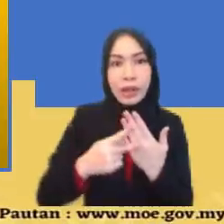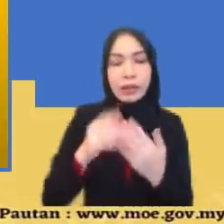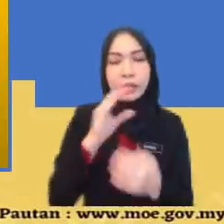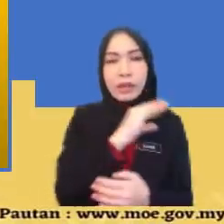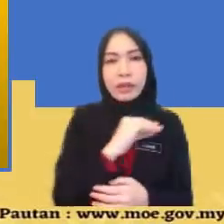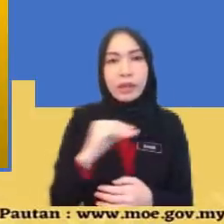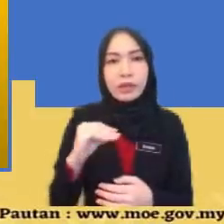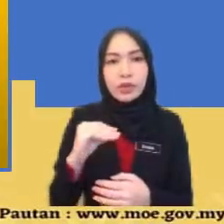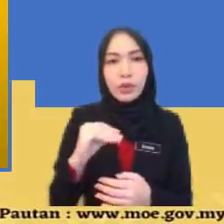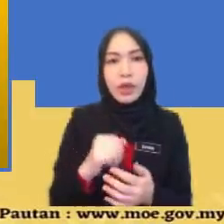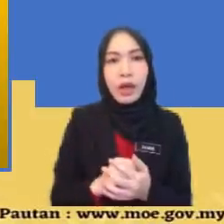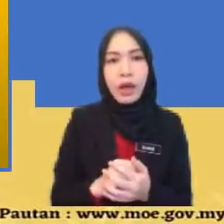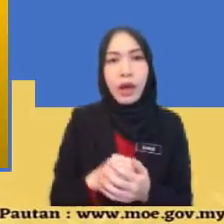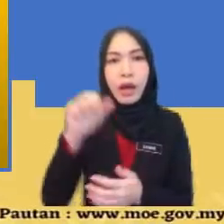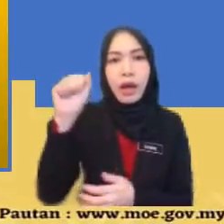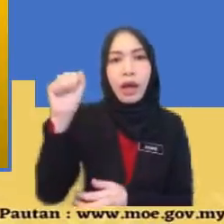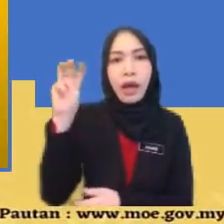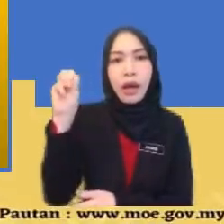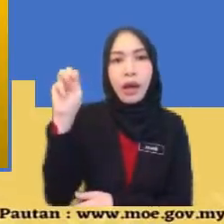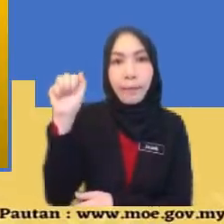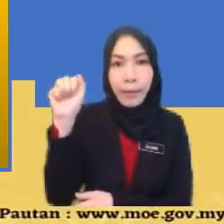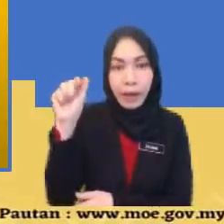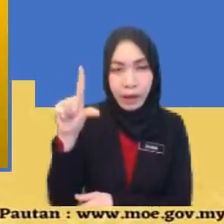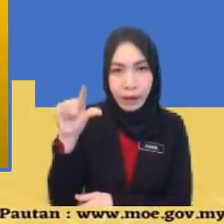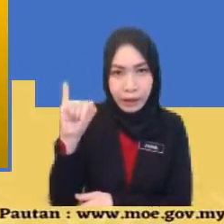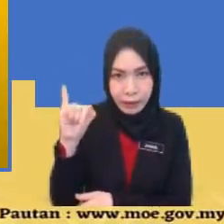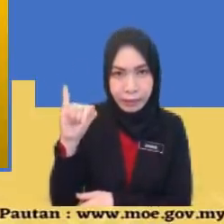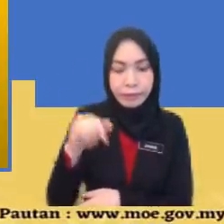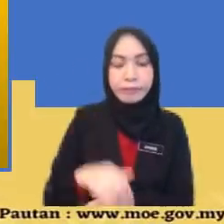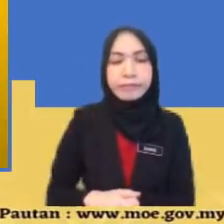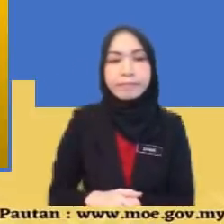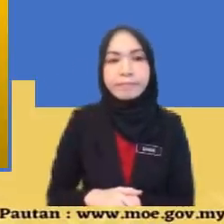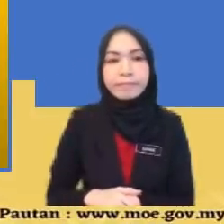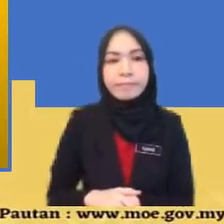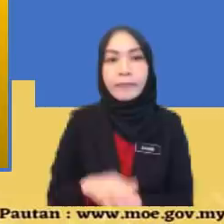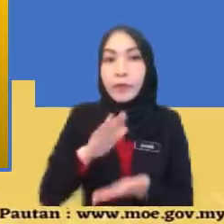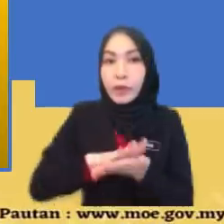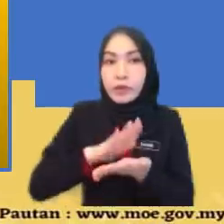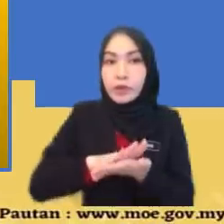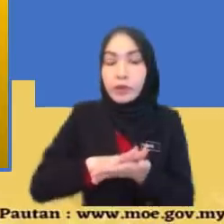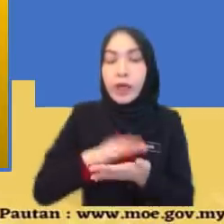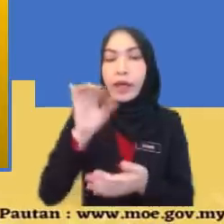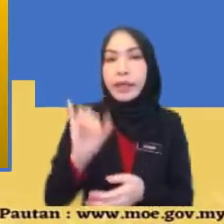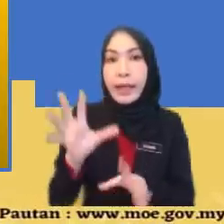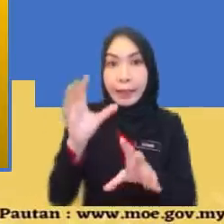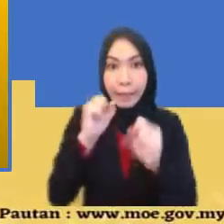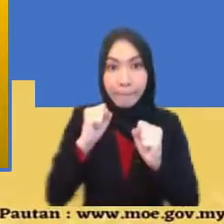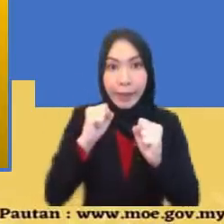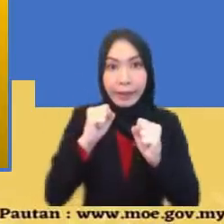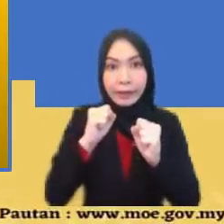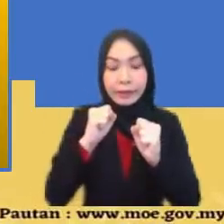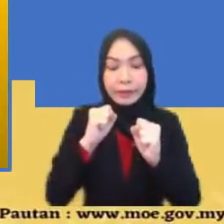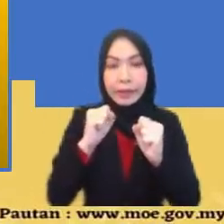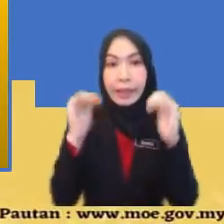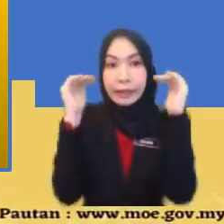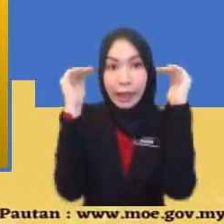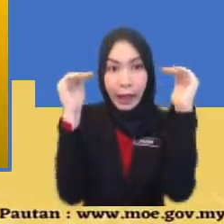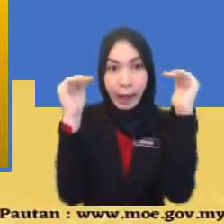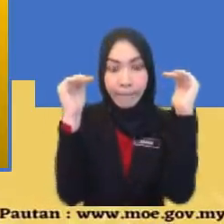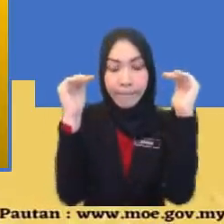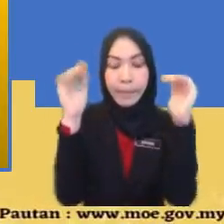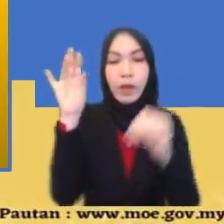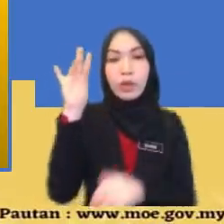sekolah-sekolah yang telah mencapai peratus pelaksanaan kandungan asap 700 peti yang saya sebutkan tadi juga boleh menggunakan